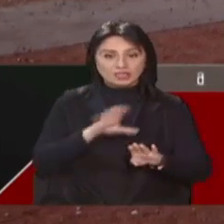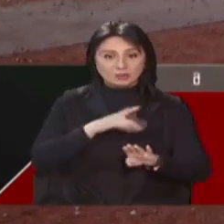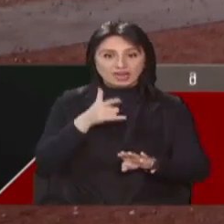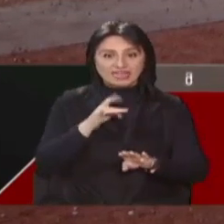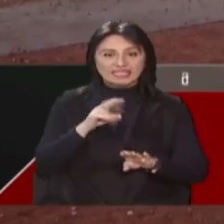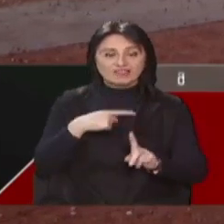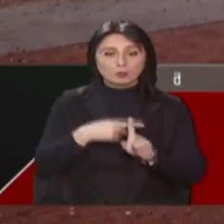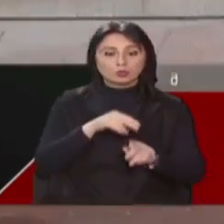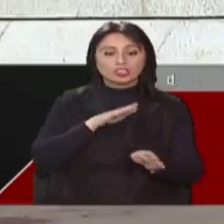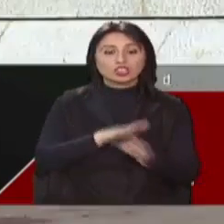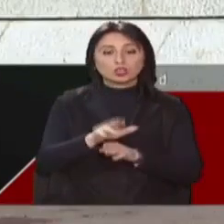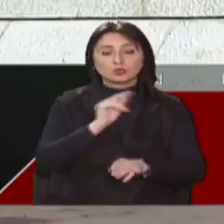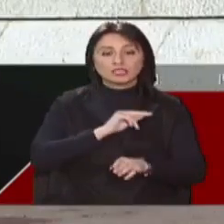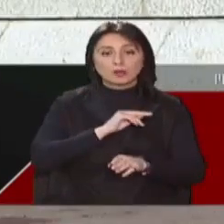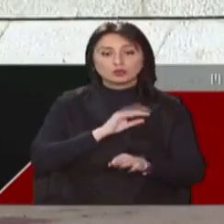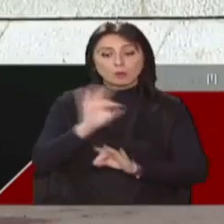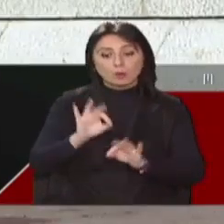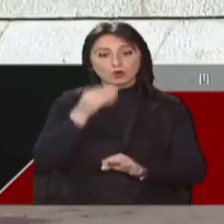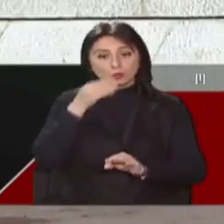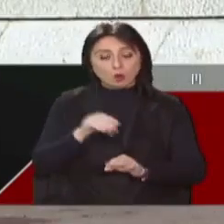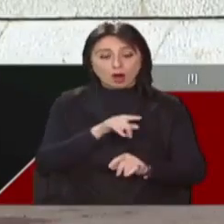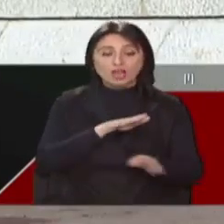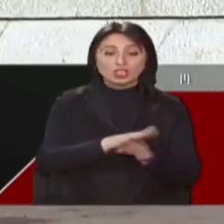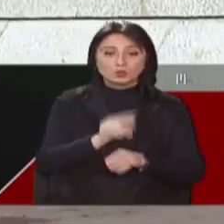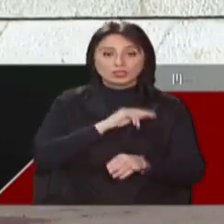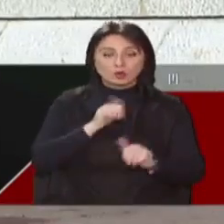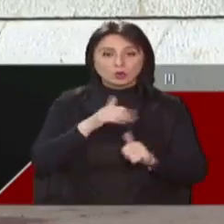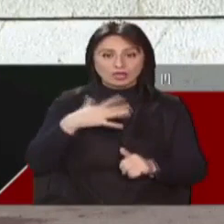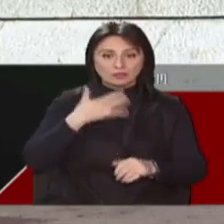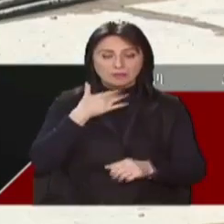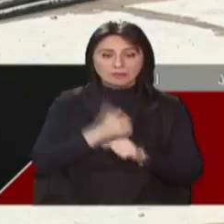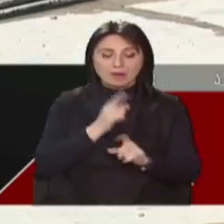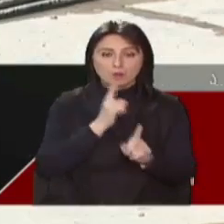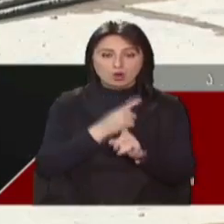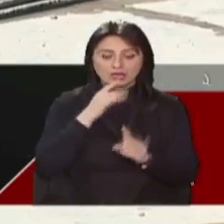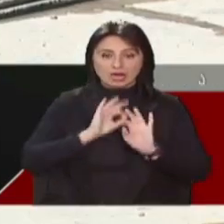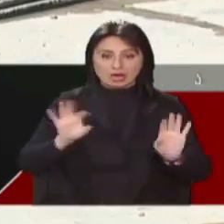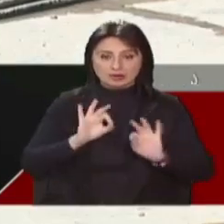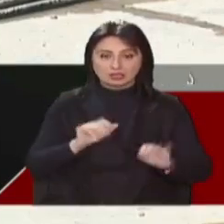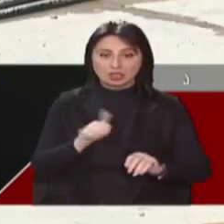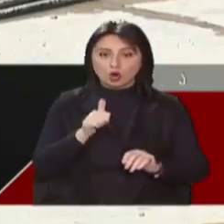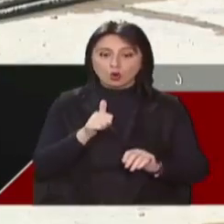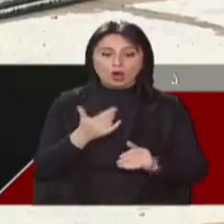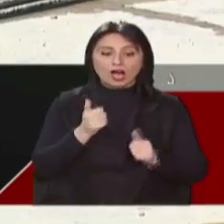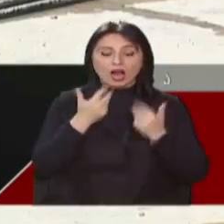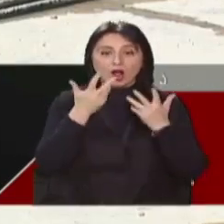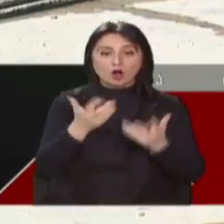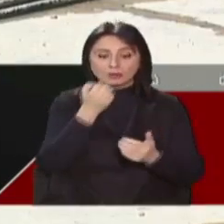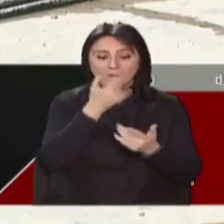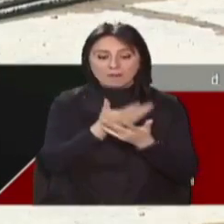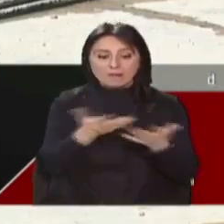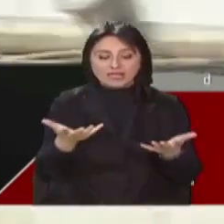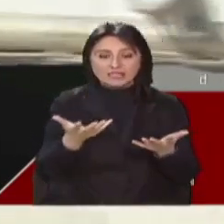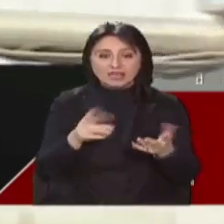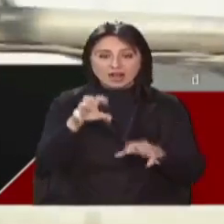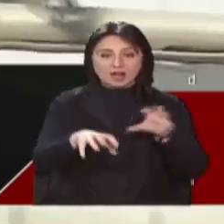Green Service Plus-ის მიერ შესრულებული სამუშაოები? Როგორც თბილისის მერის მოადგილემ განაცხადა, როგორი და რა რაოდენობის მასალა